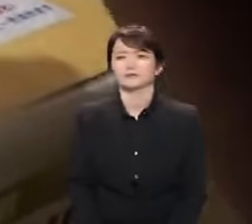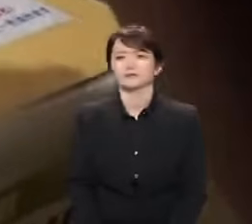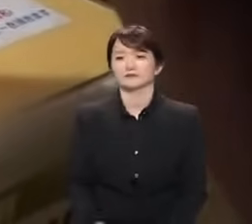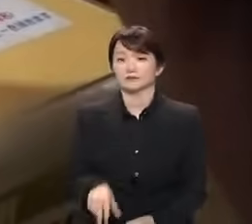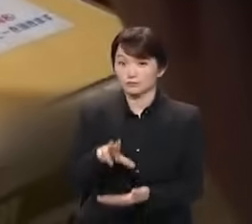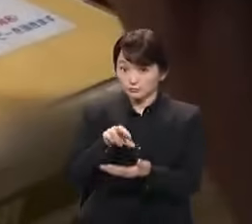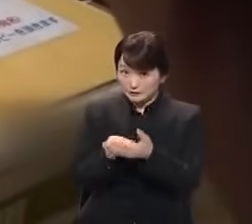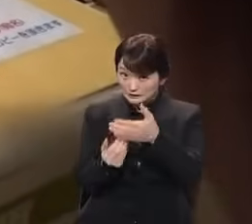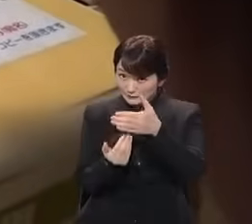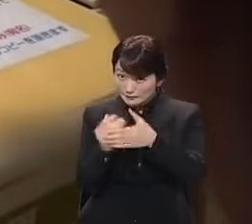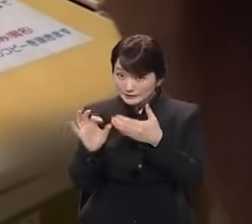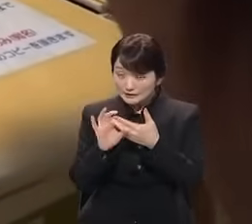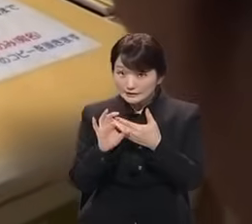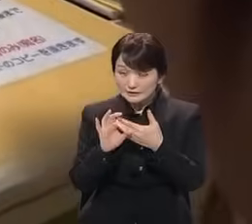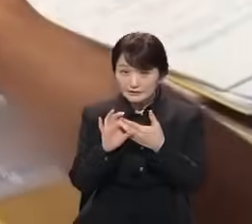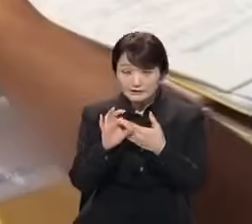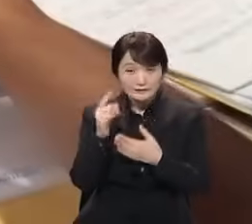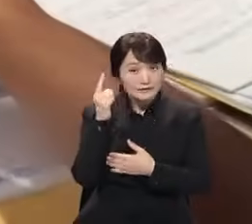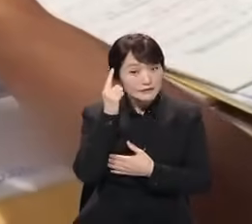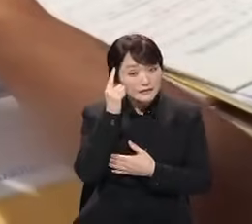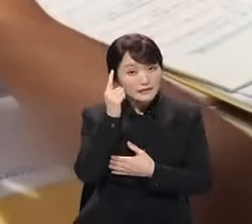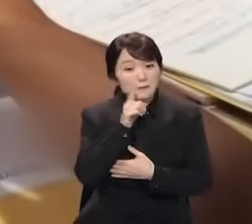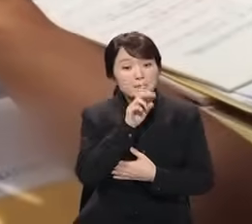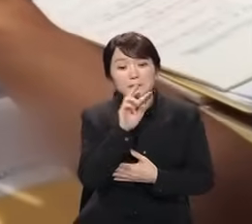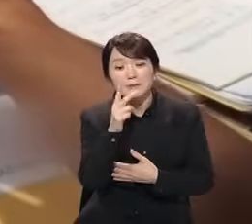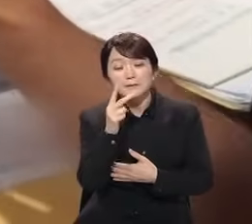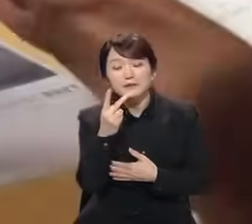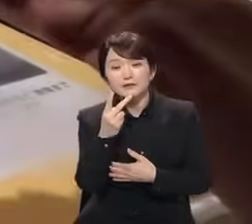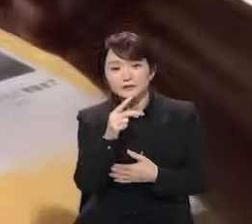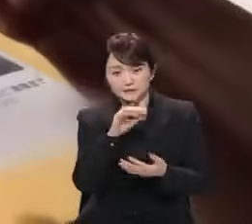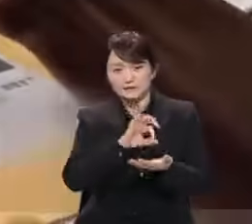문제가 생기면 번역기를 쓰면 됩니다.